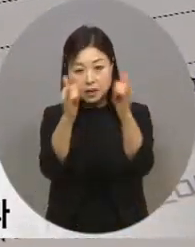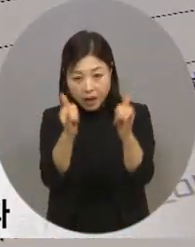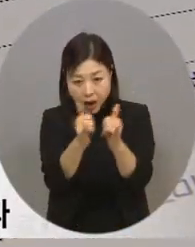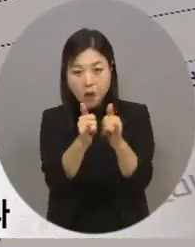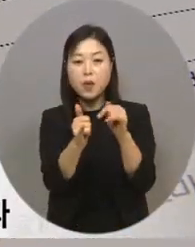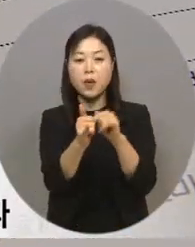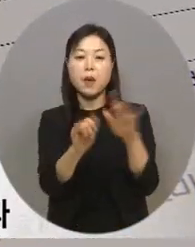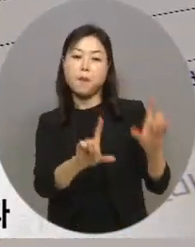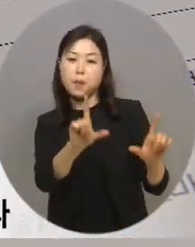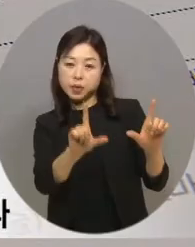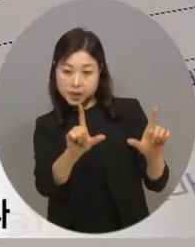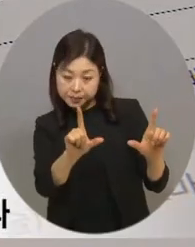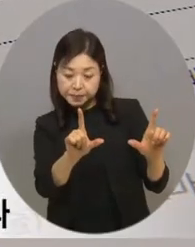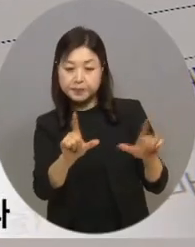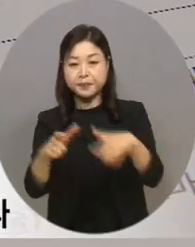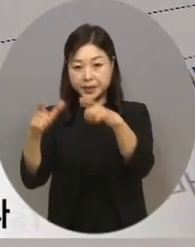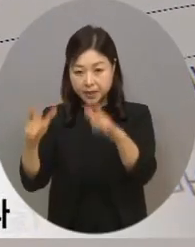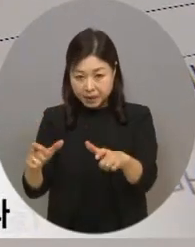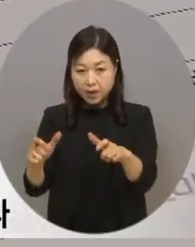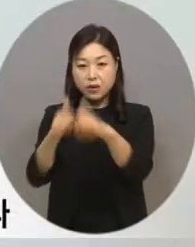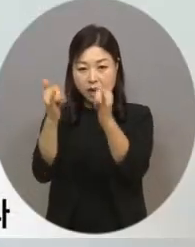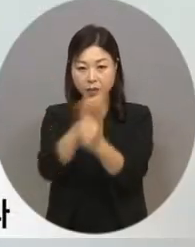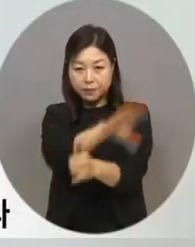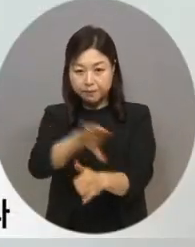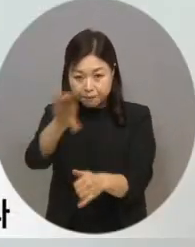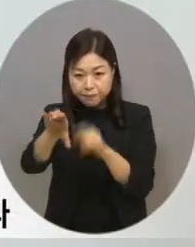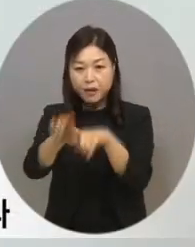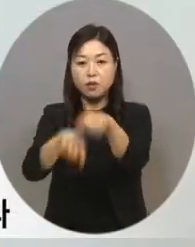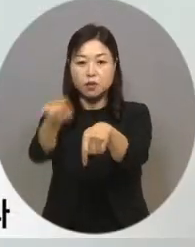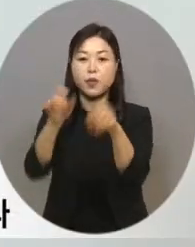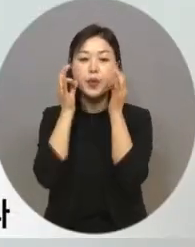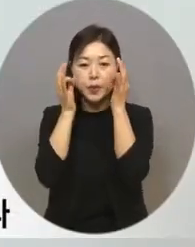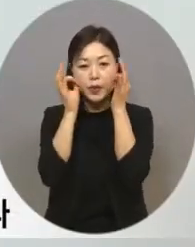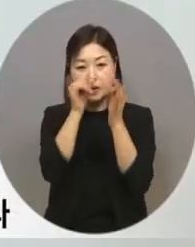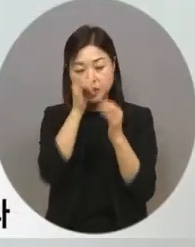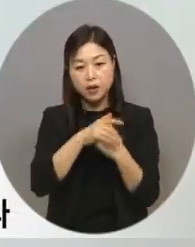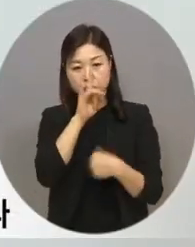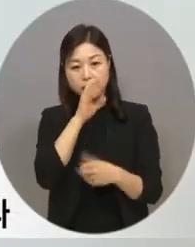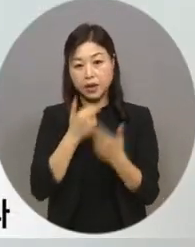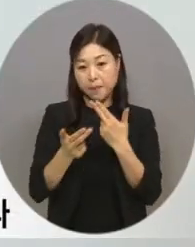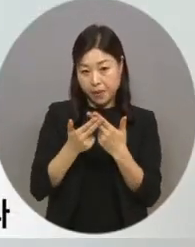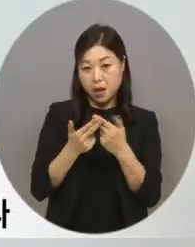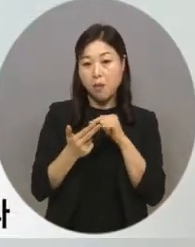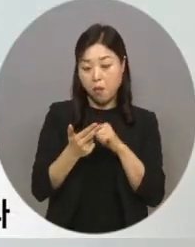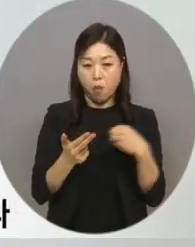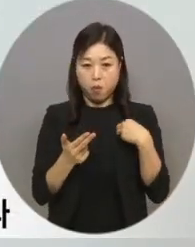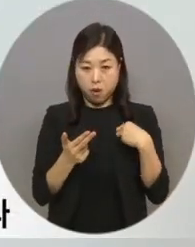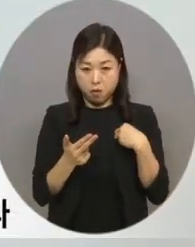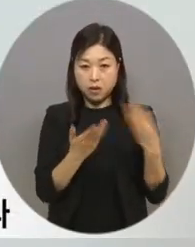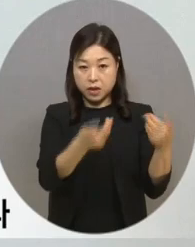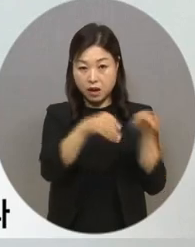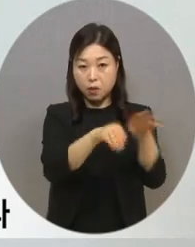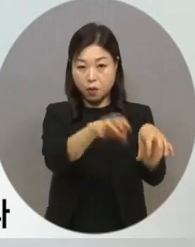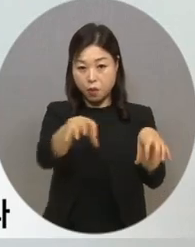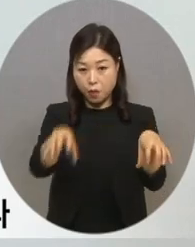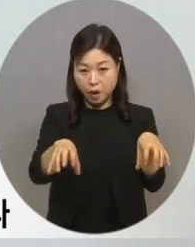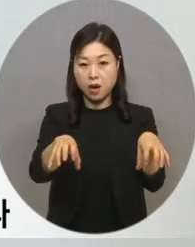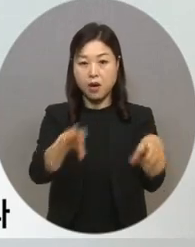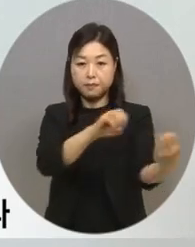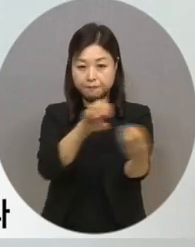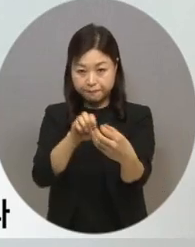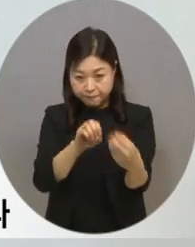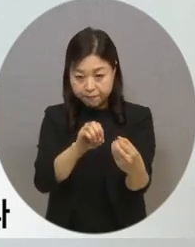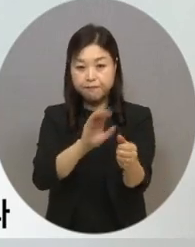지역사회 접근 실천을 위해서 노력하고 있습니다. 그래서 중앙협회가 회원기관과 소통과 협력하면서 함께